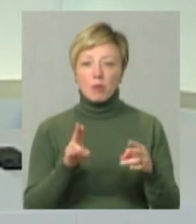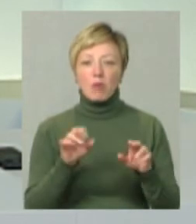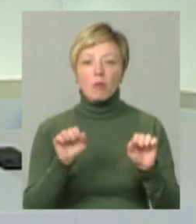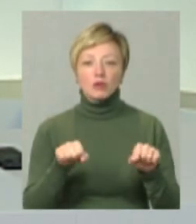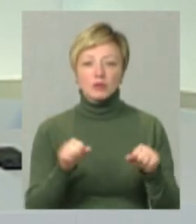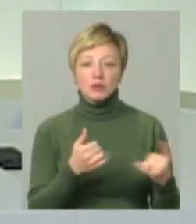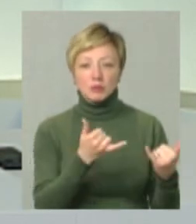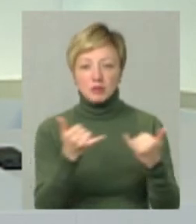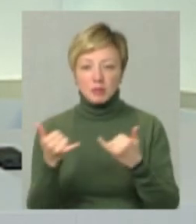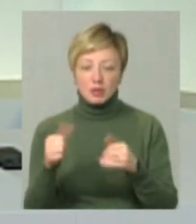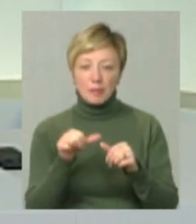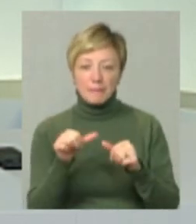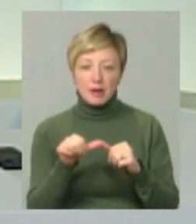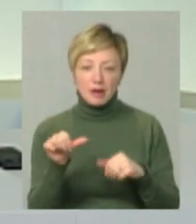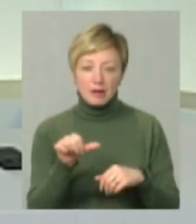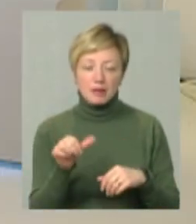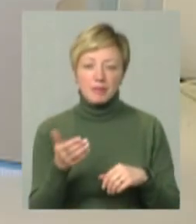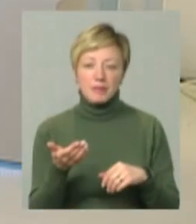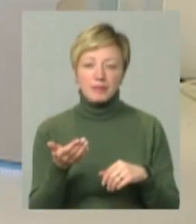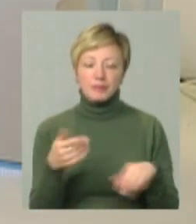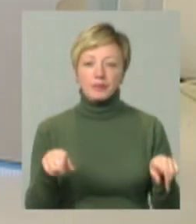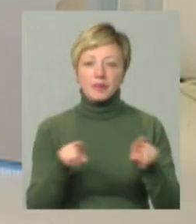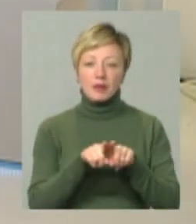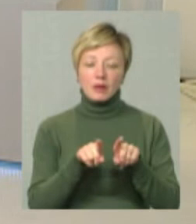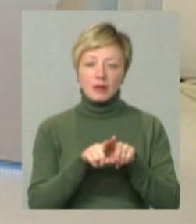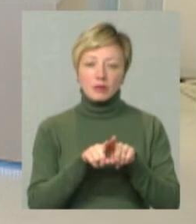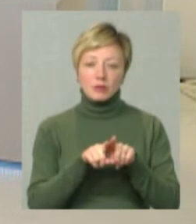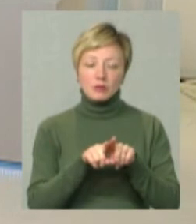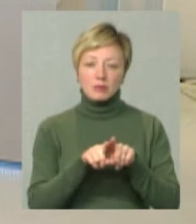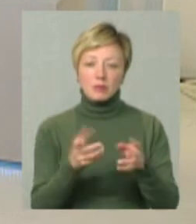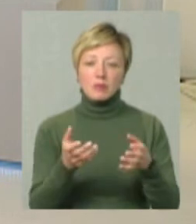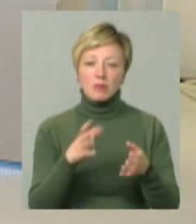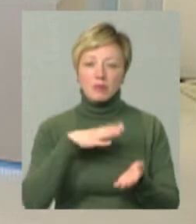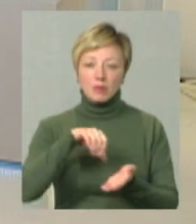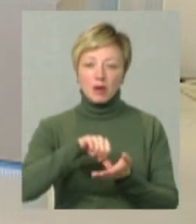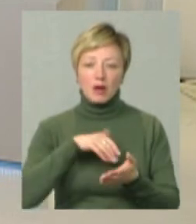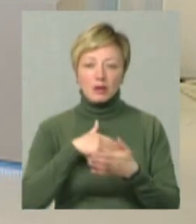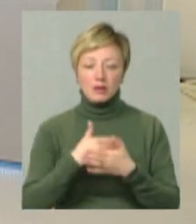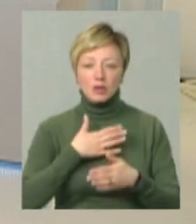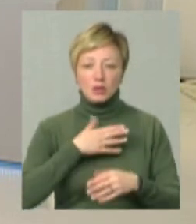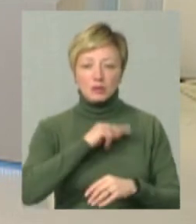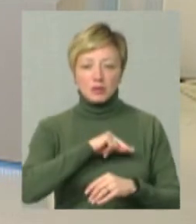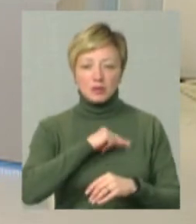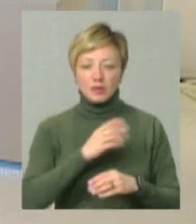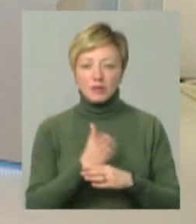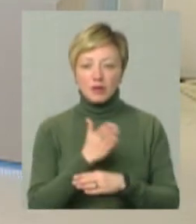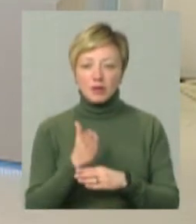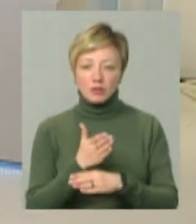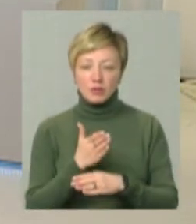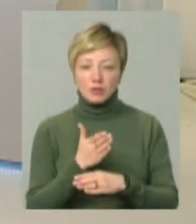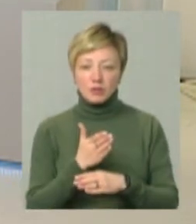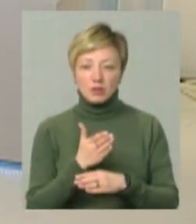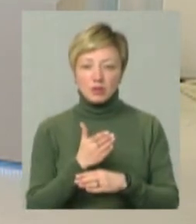по можливості забезпечуємо пальним. Також приймали активну участь наші працівники при